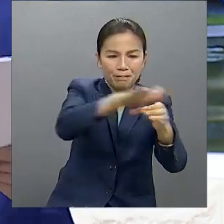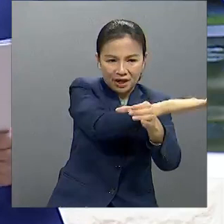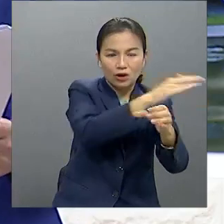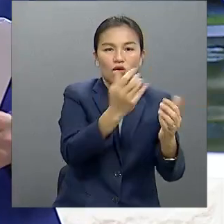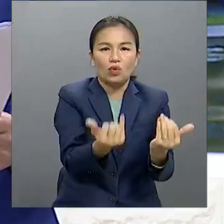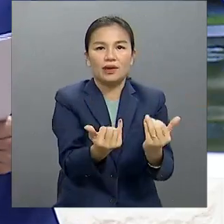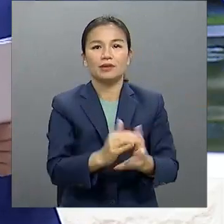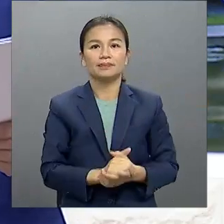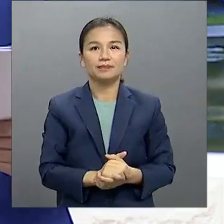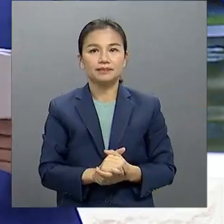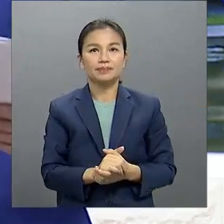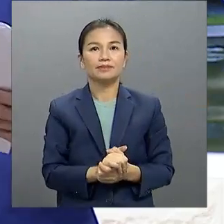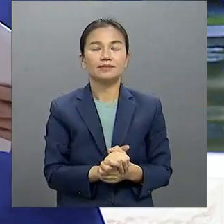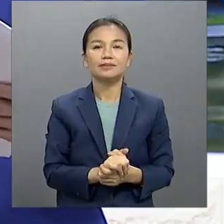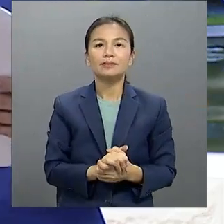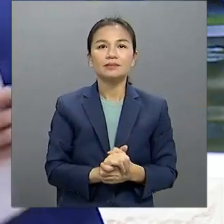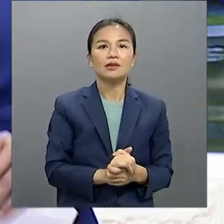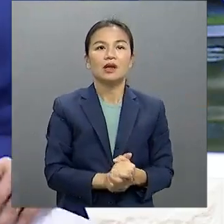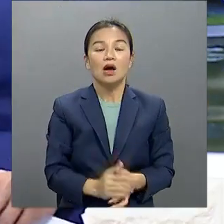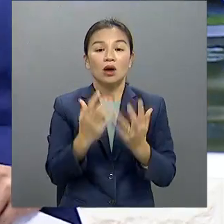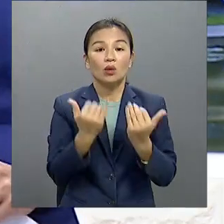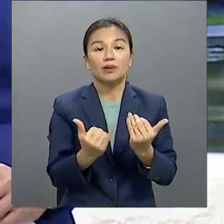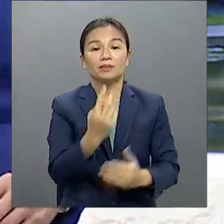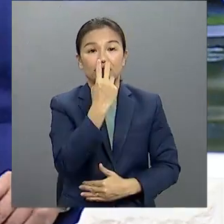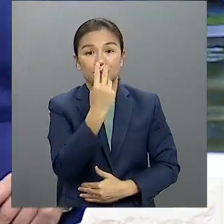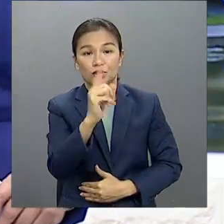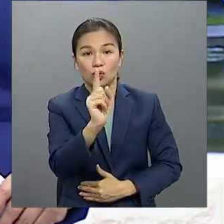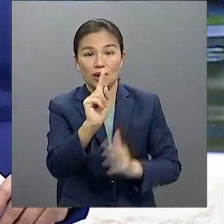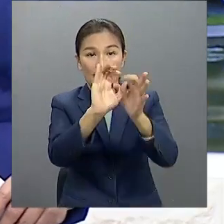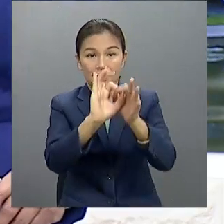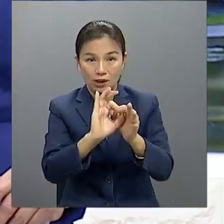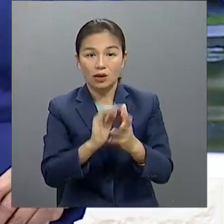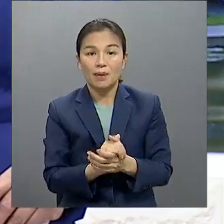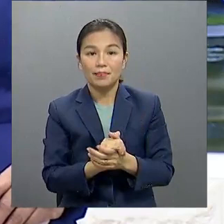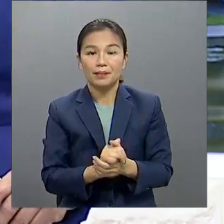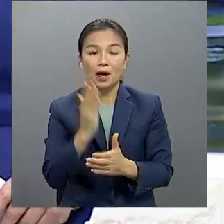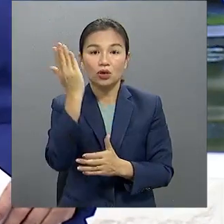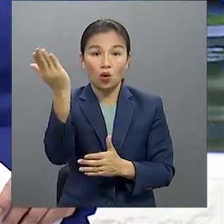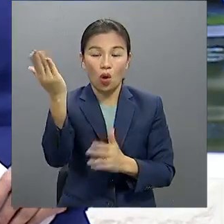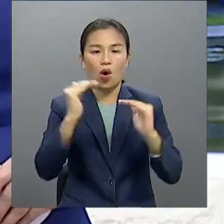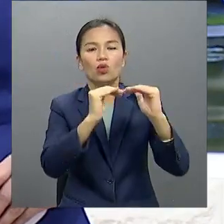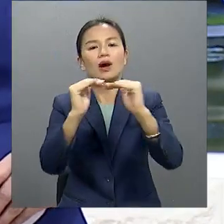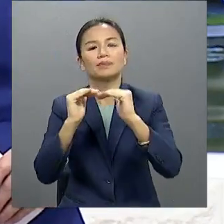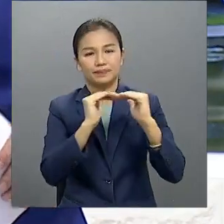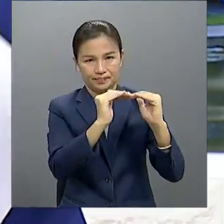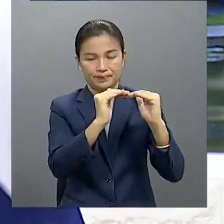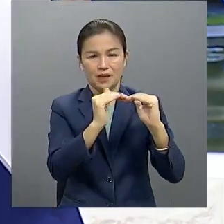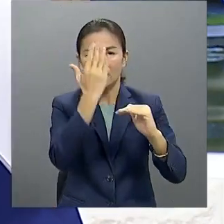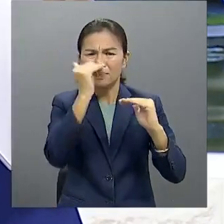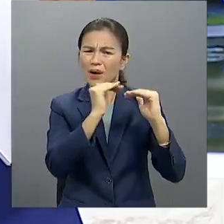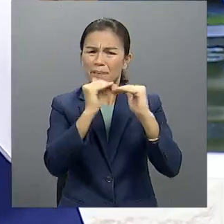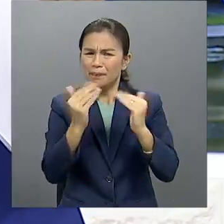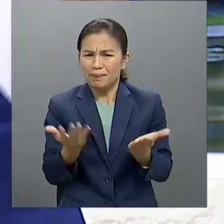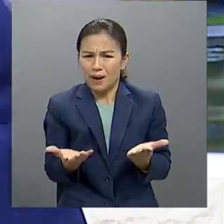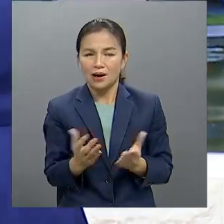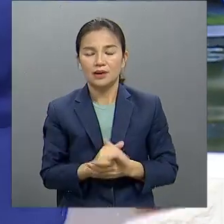อไปนะคะร้องเรียนกันต่อค่ะอันนี้เป็นเรื่องของการขอความเป็นธรรมค่ะคุณผู้ชมคะคือถ้าเกิดว่าเ